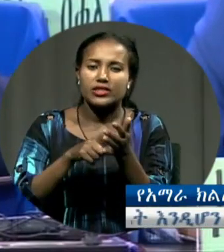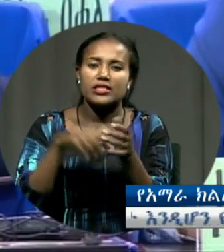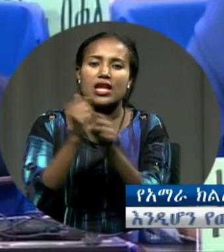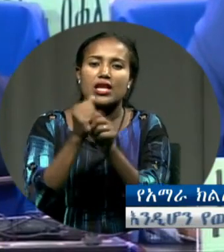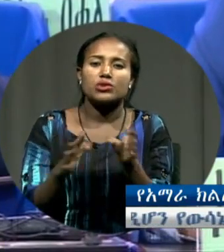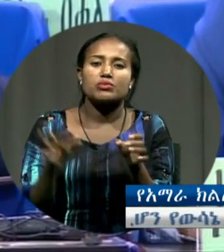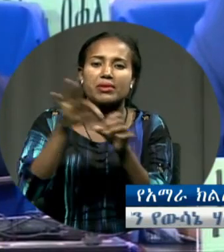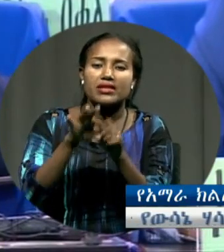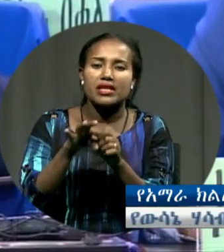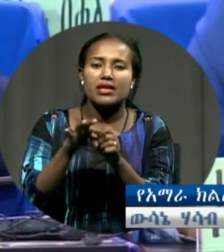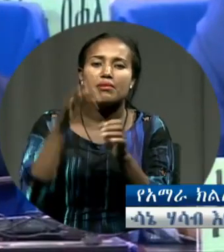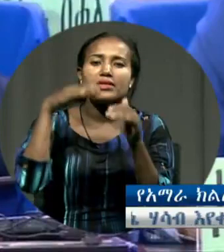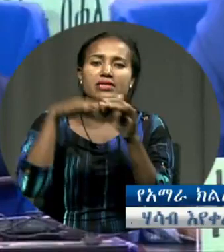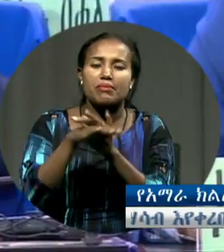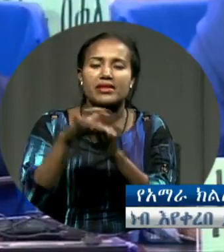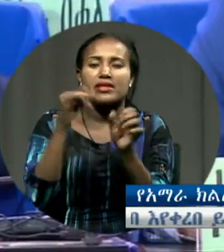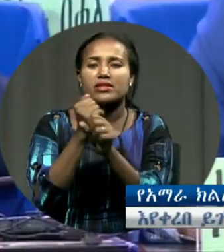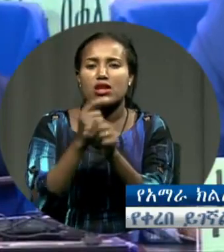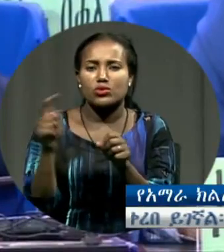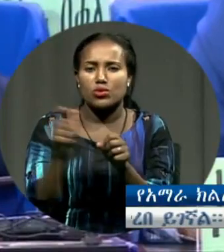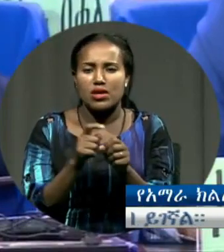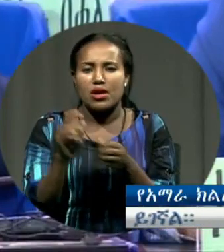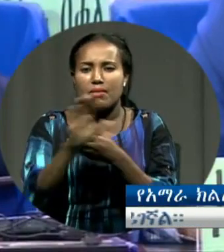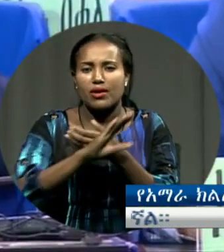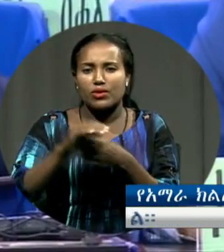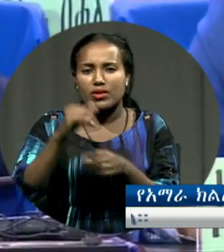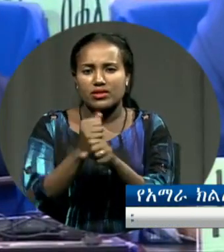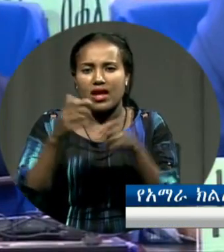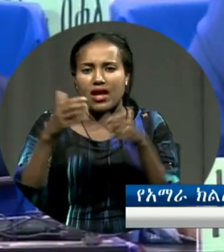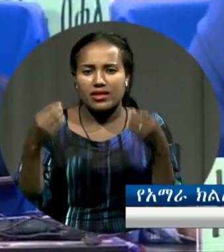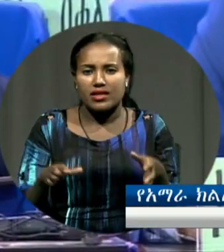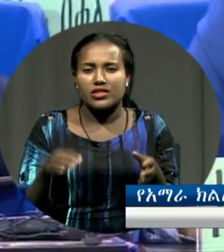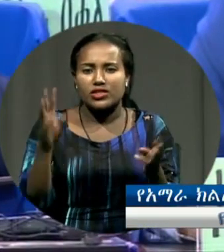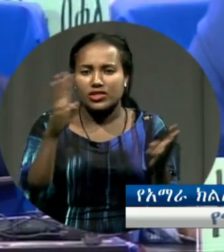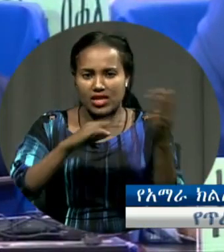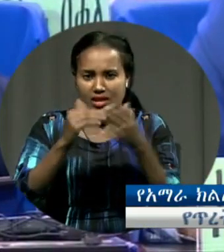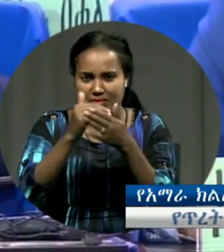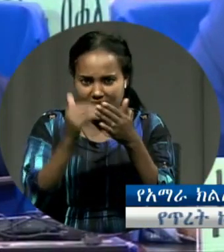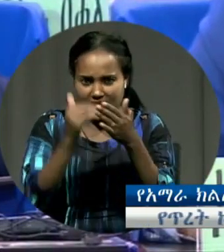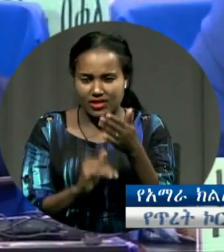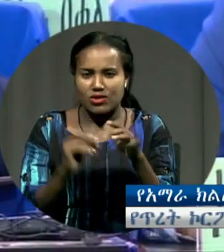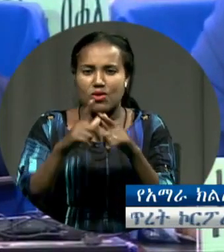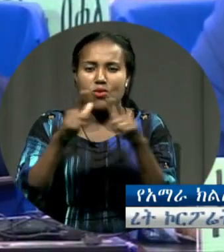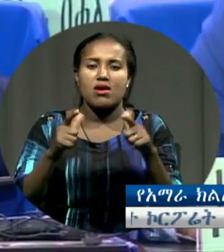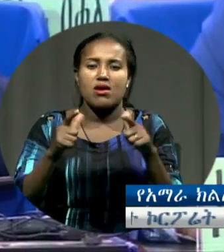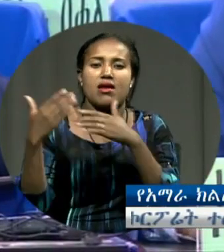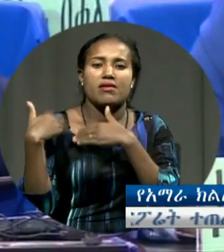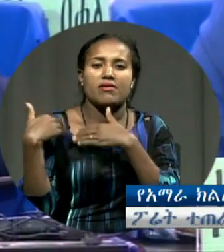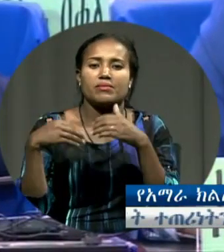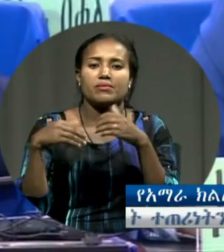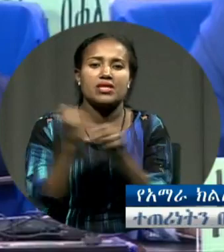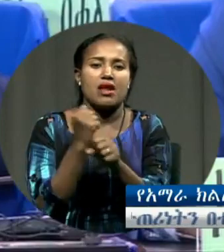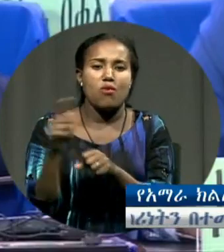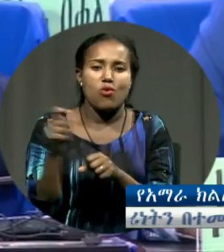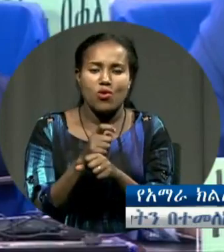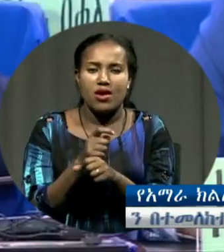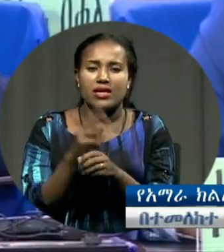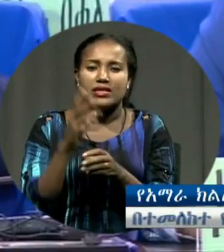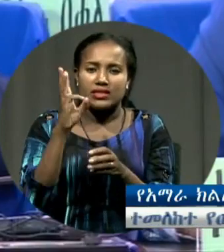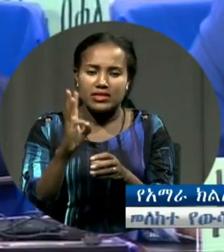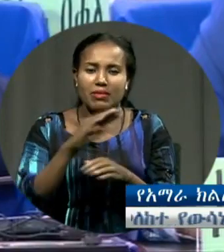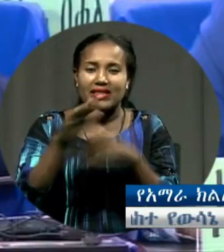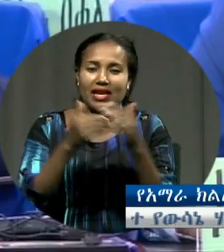በመቅጠር በማሰማራት እየሰራ ሲሆን በሀገሪቱ የስራ አጥነት ችግር ለመቀነስ ጉልህ ሚና የሚያጠናክር በመሆኑ፣ ስድስት